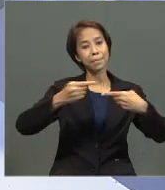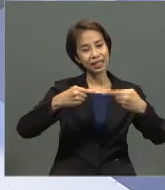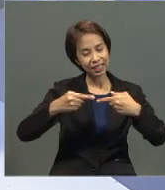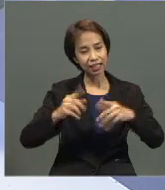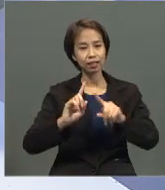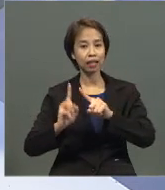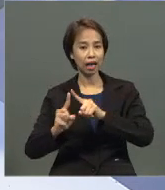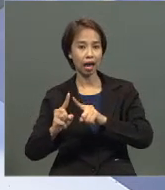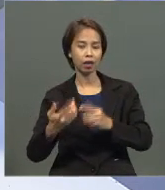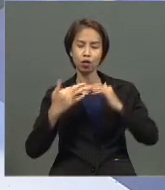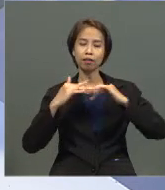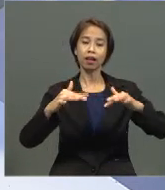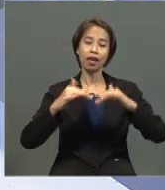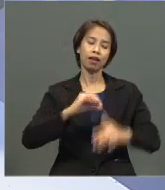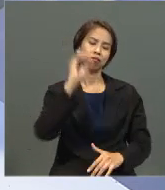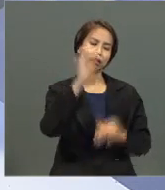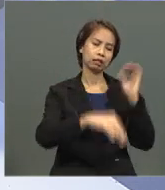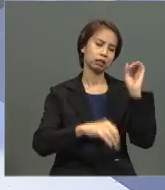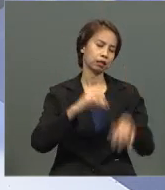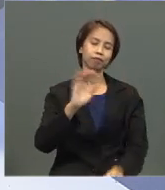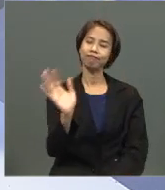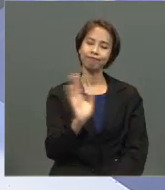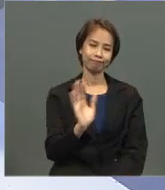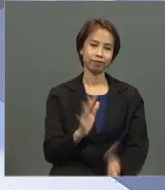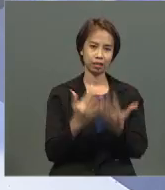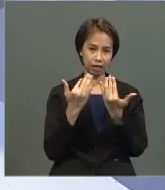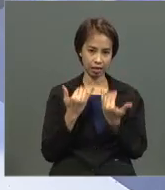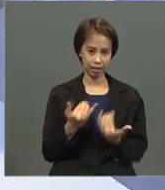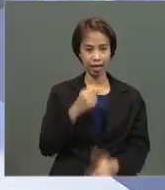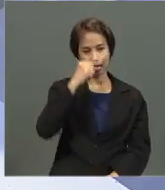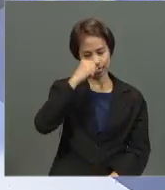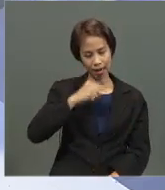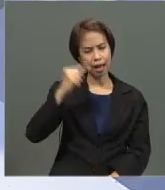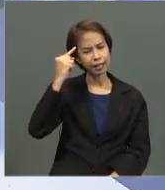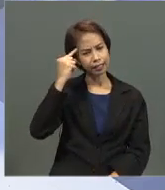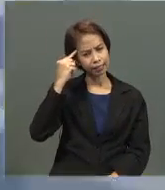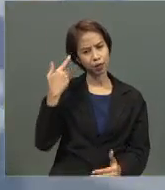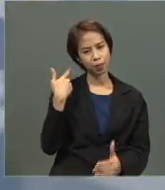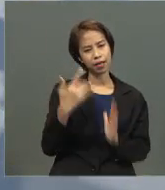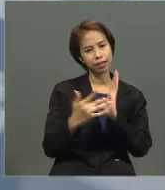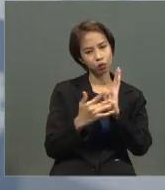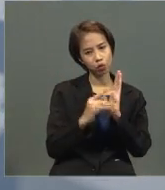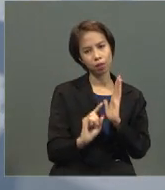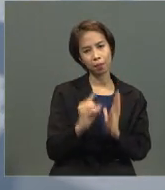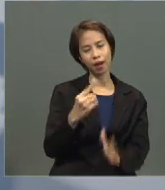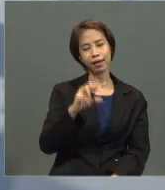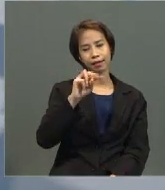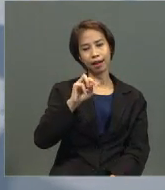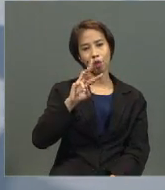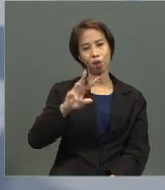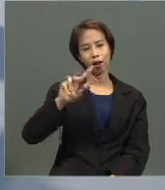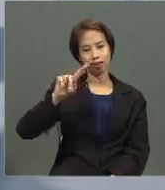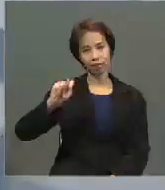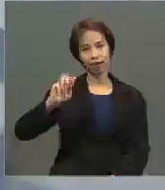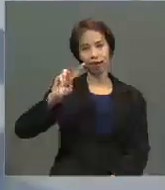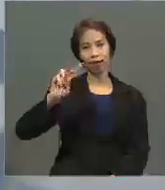ห็นเนี่ยโอ้โหค่อนข้างที่จะเยอะทีเดียวทีนี้ค่ะบ้านเราเองเขาก็เลยมีการผลิตเรื่องของนวัตกรรมขึ้นมาเป็นงานวิจัยน